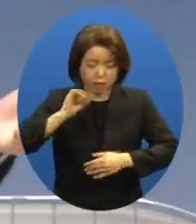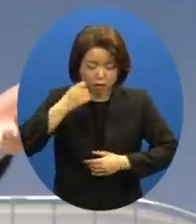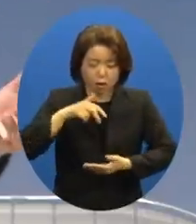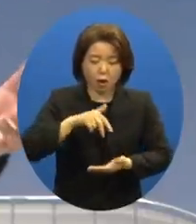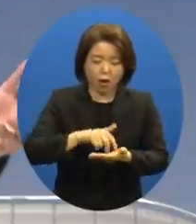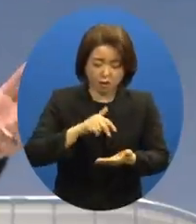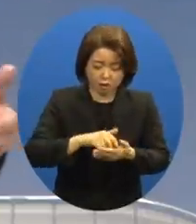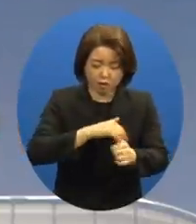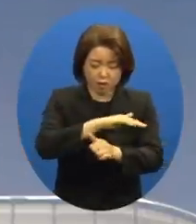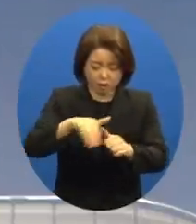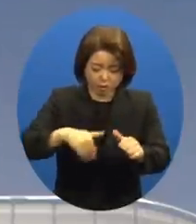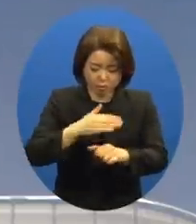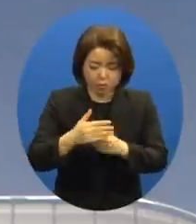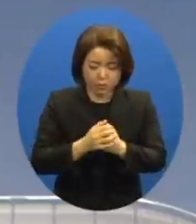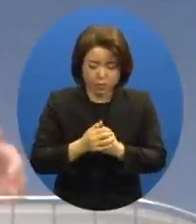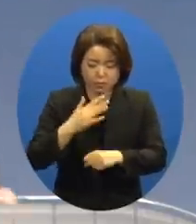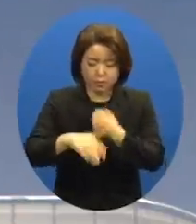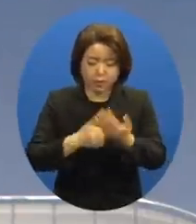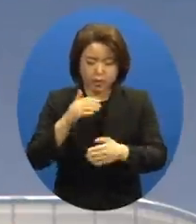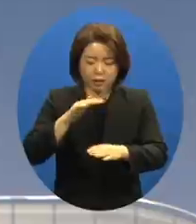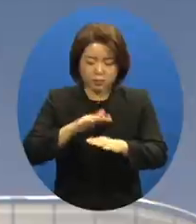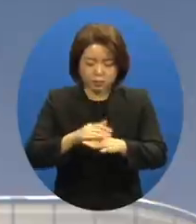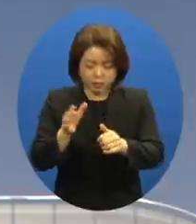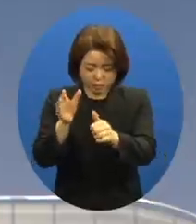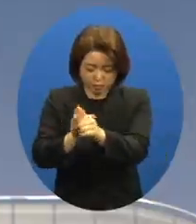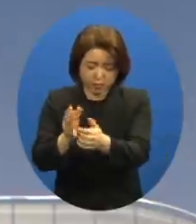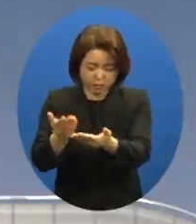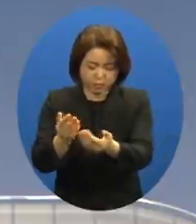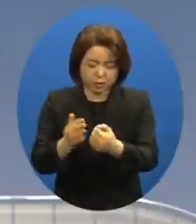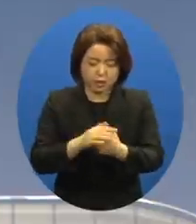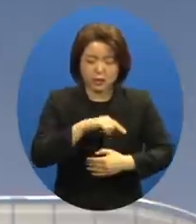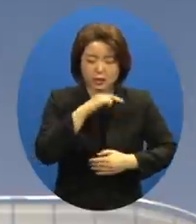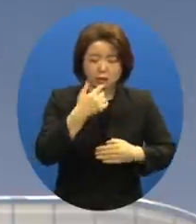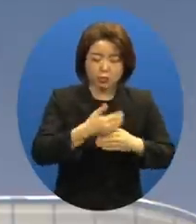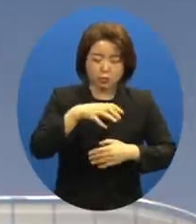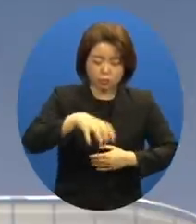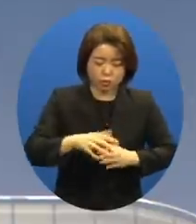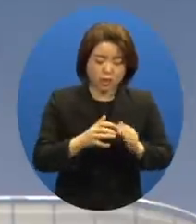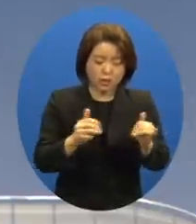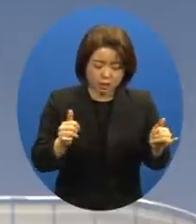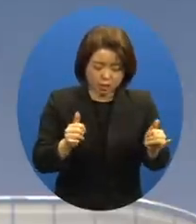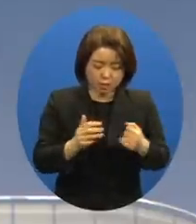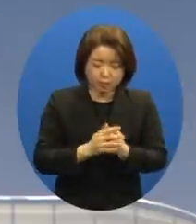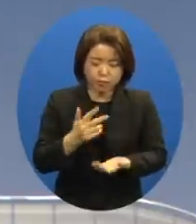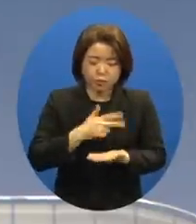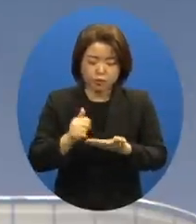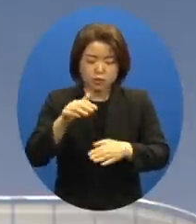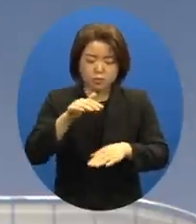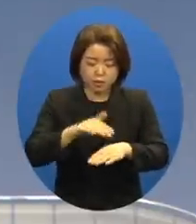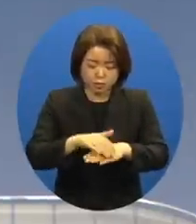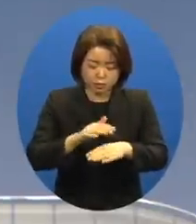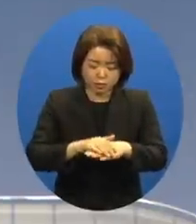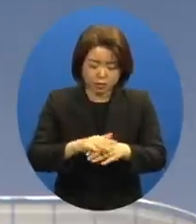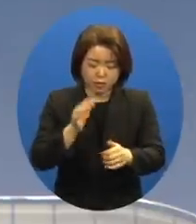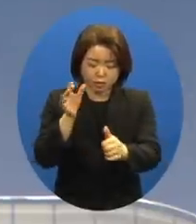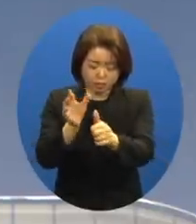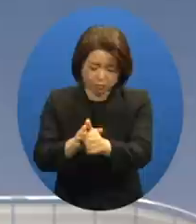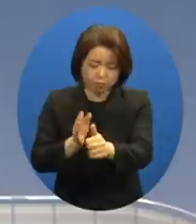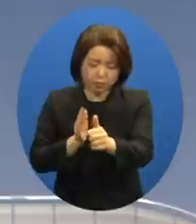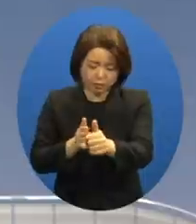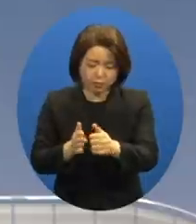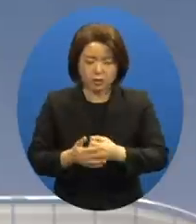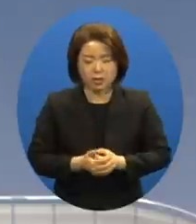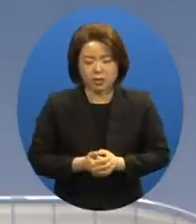들 하나님의 손에 부탁드립니다 저 북한의 주민들 주님의 손에 부탁드립니다